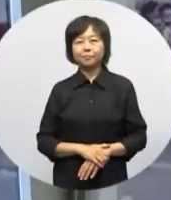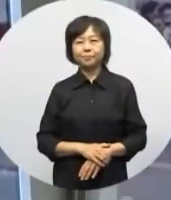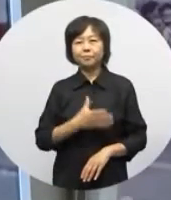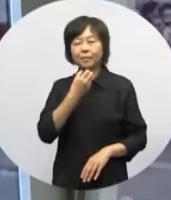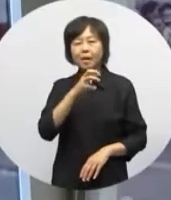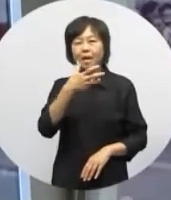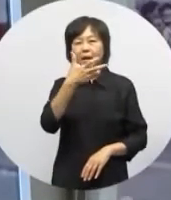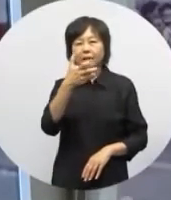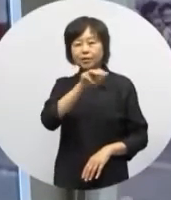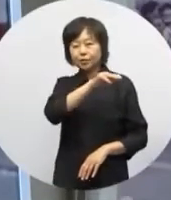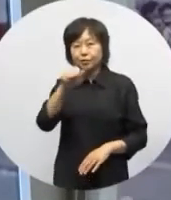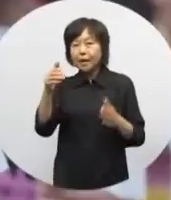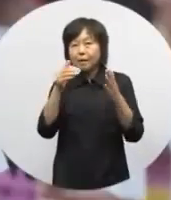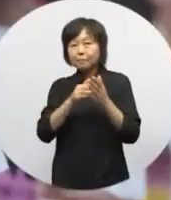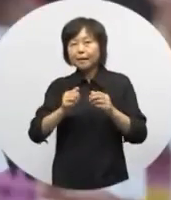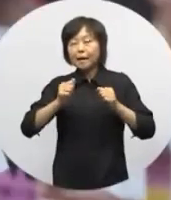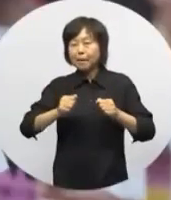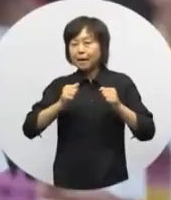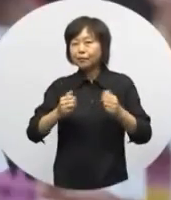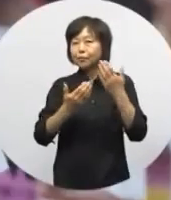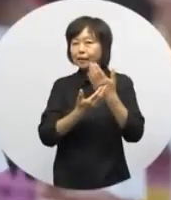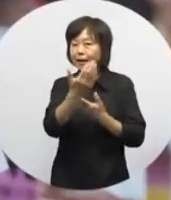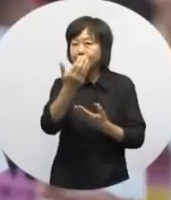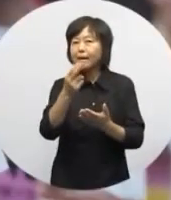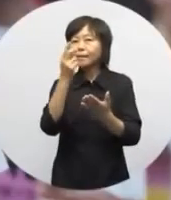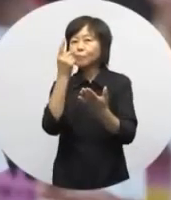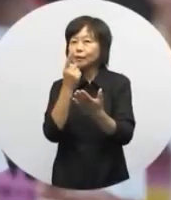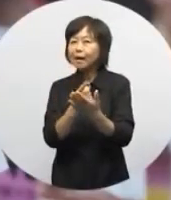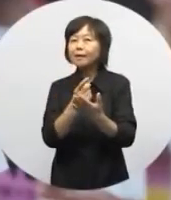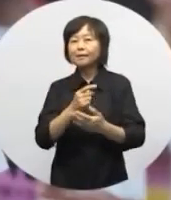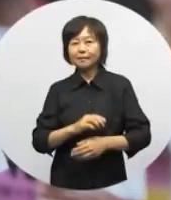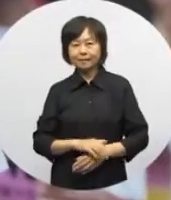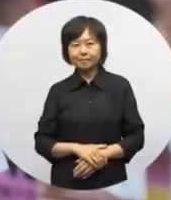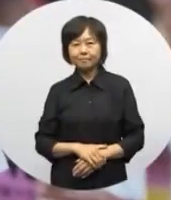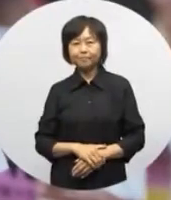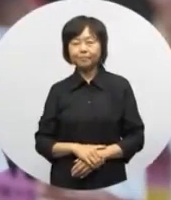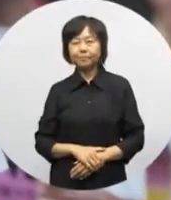80歳代までマラソン大会にも出場していたんです。